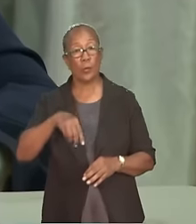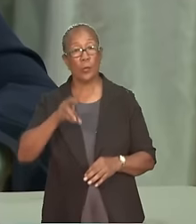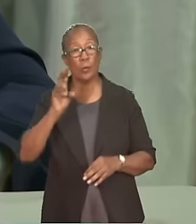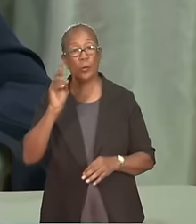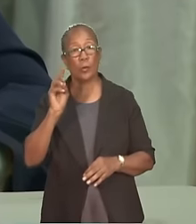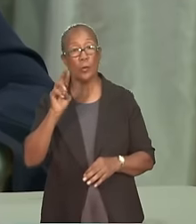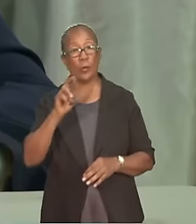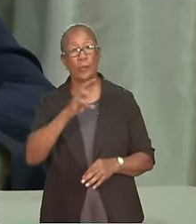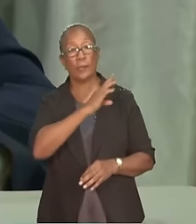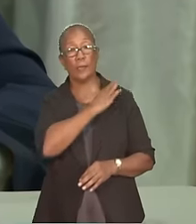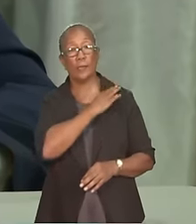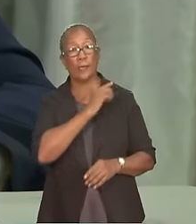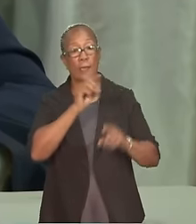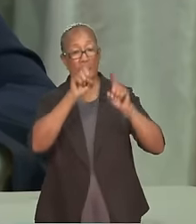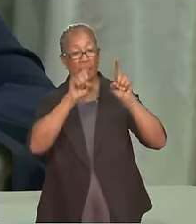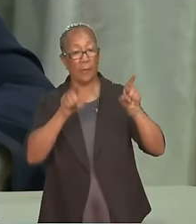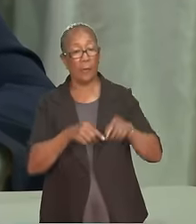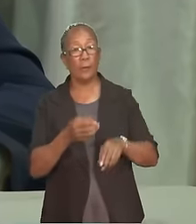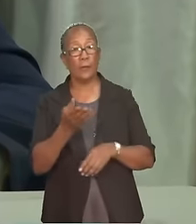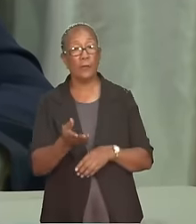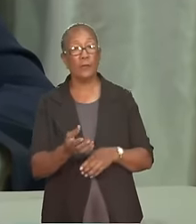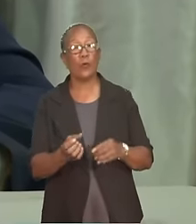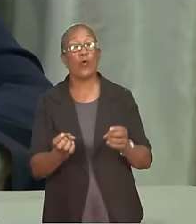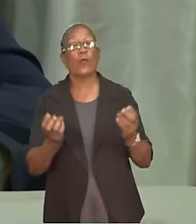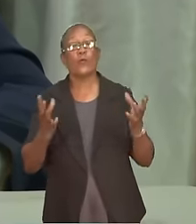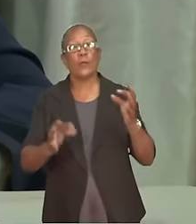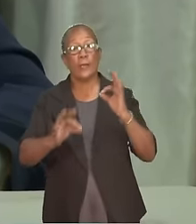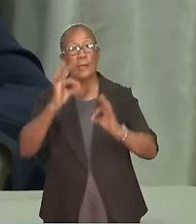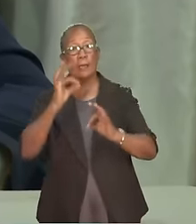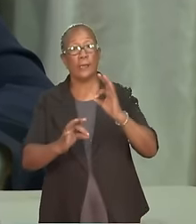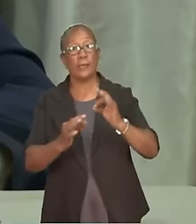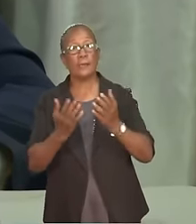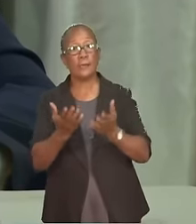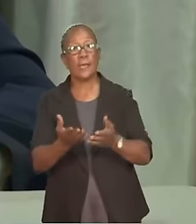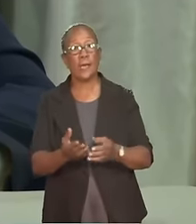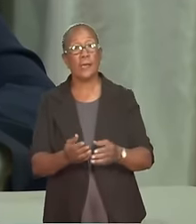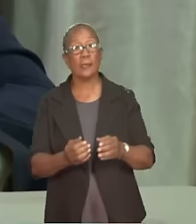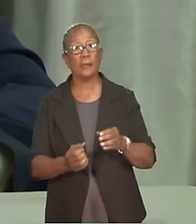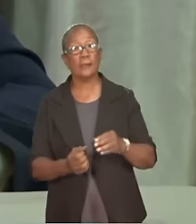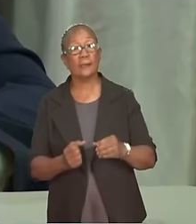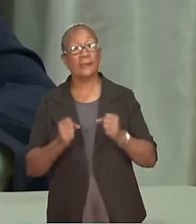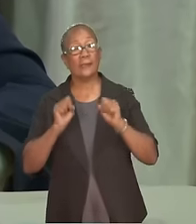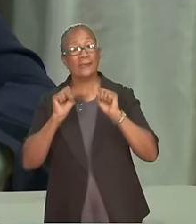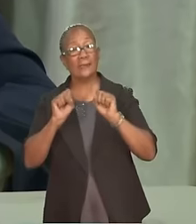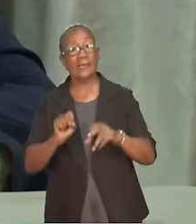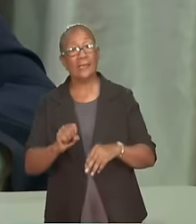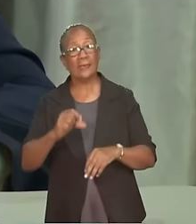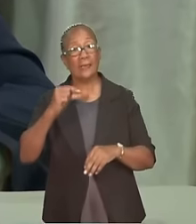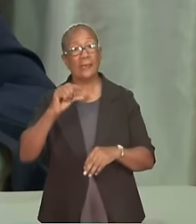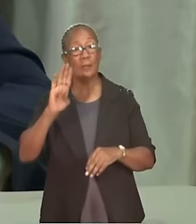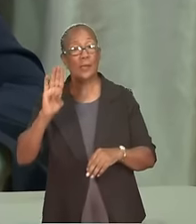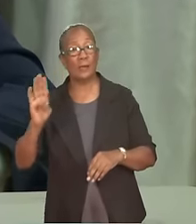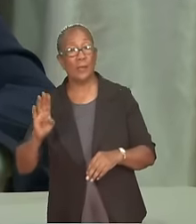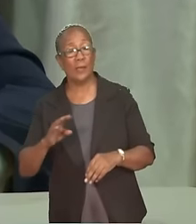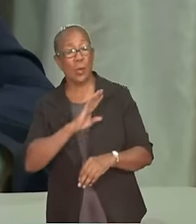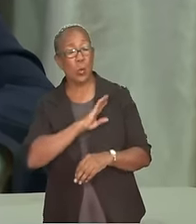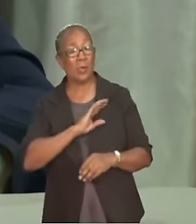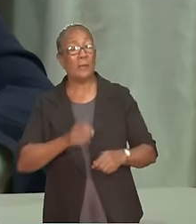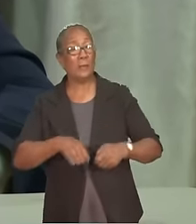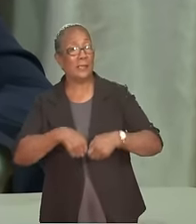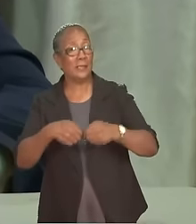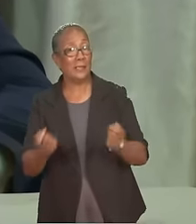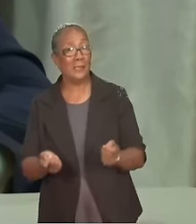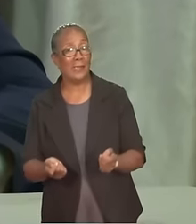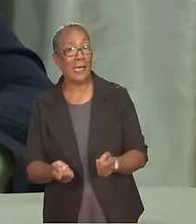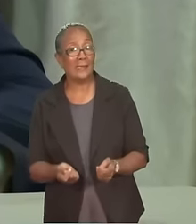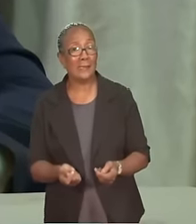een brief gehad. Hoeveel rechtszaken er lopen tegen GBB. Ik heb nog eergisteren een presentatie gehad dat er weer